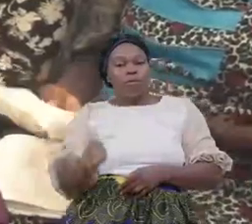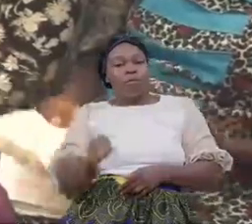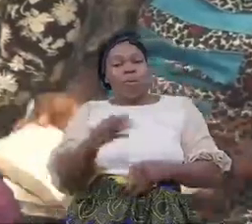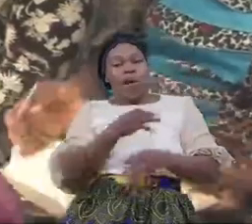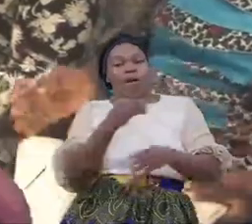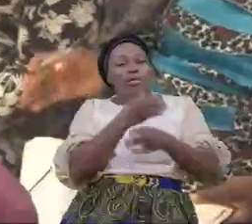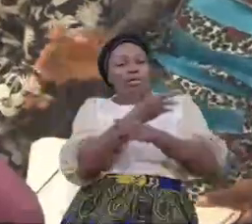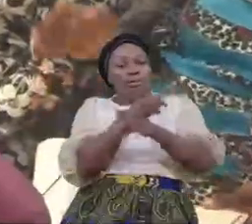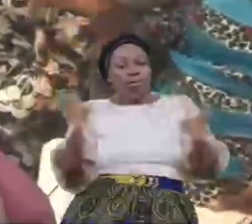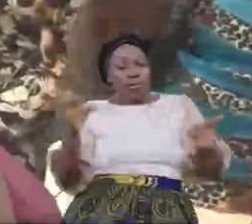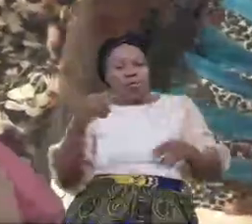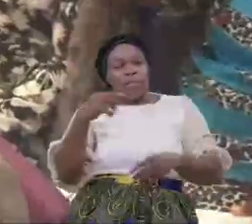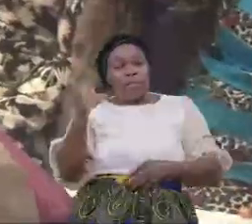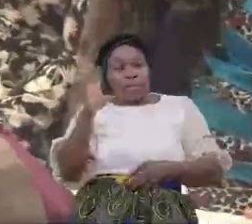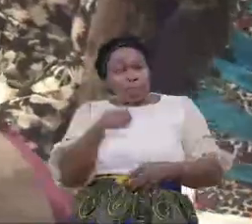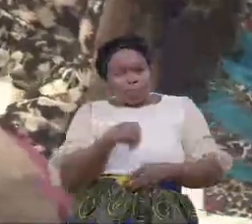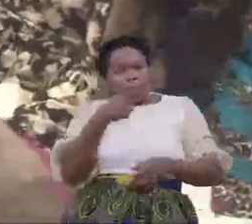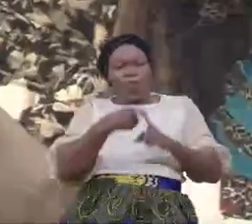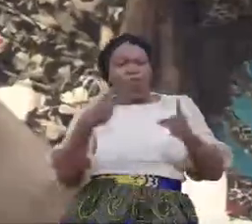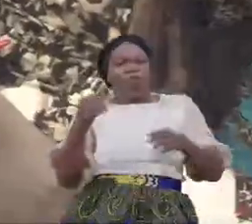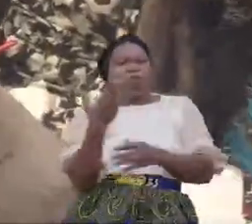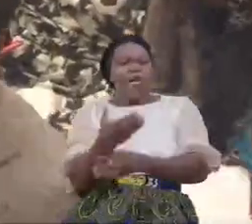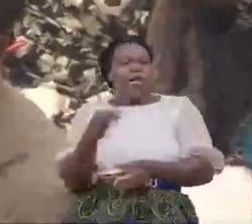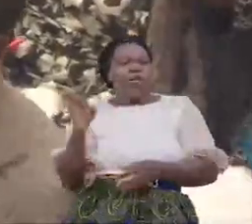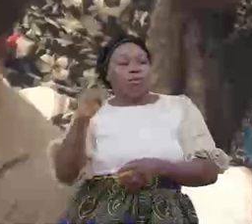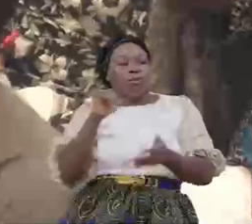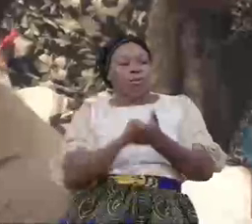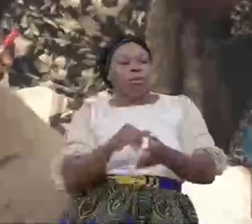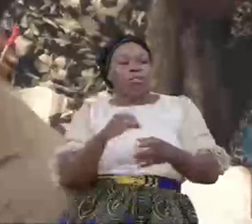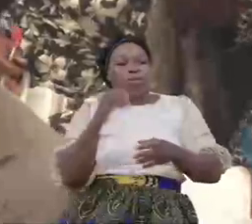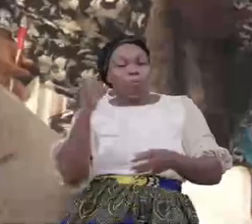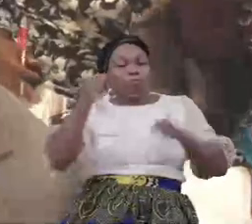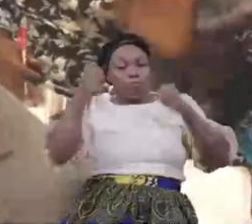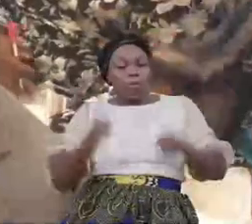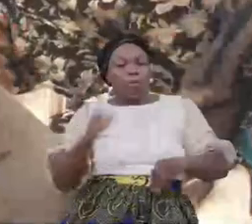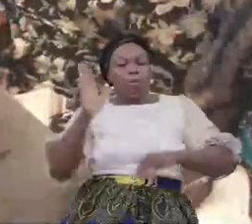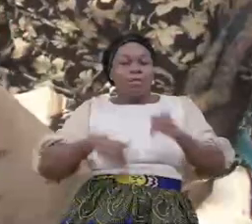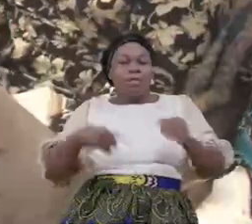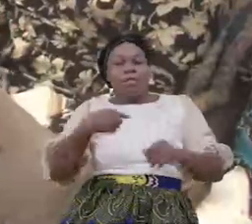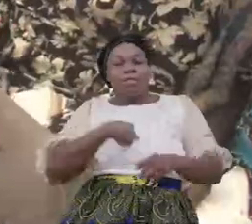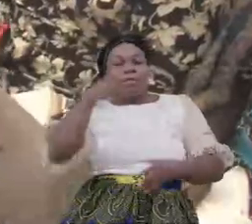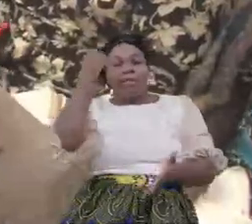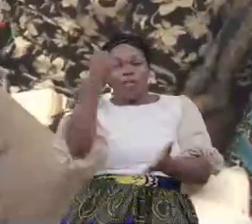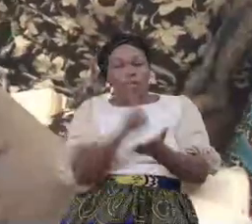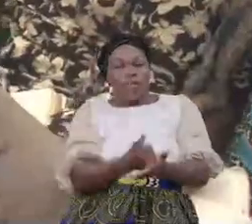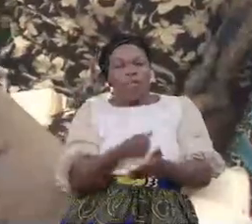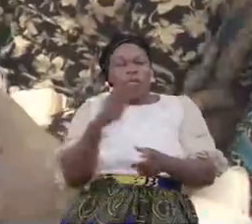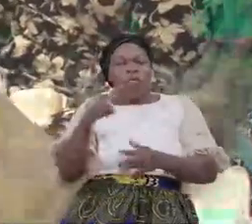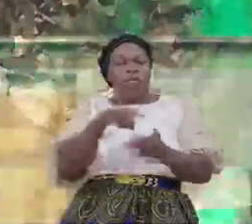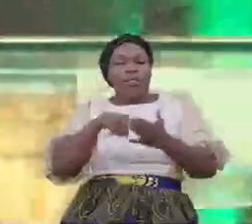C'est confirmé au ciel au nom de Jésus. Ce soir, c'est votre